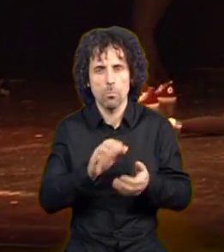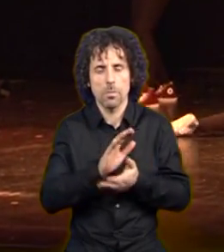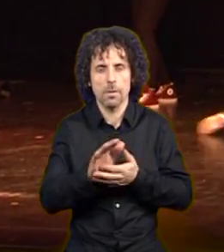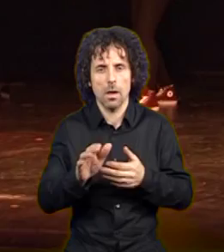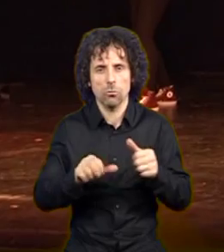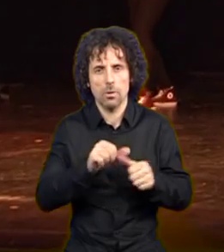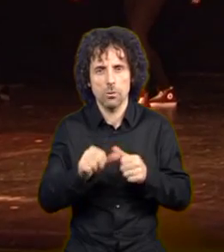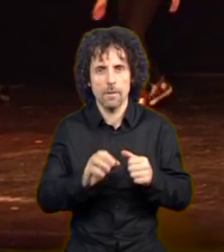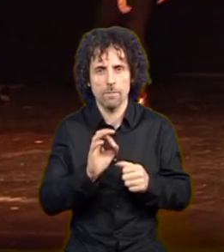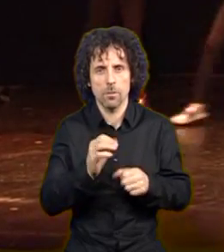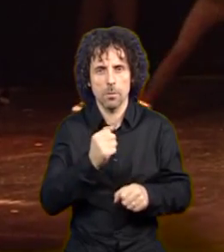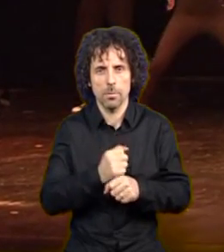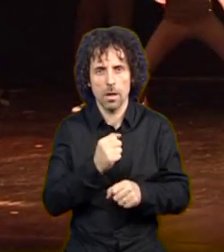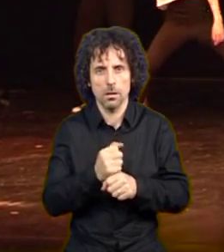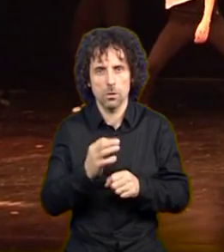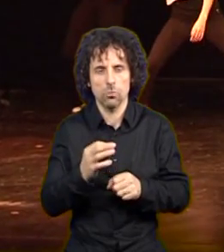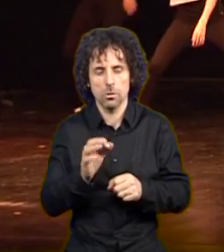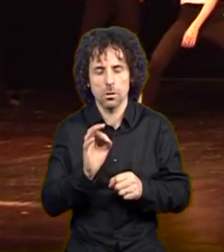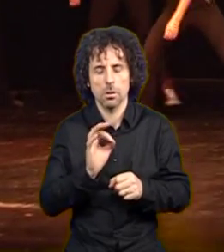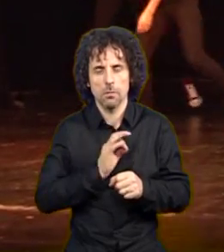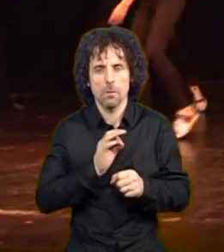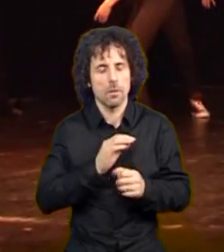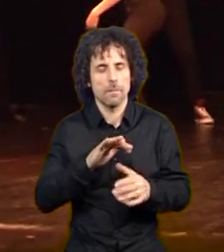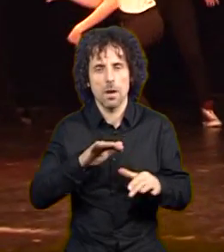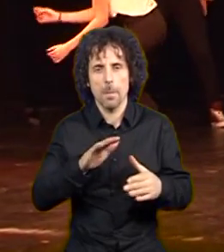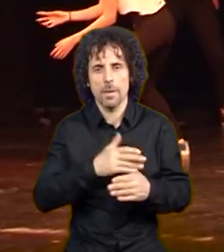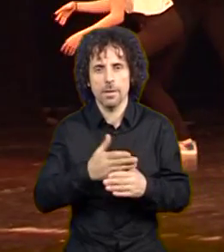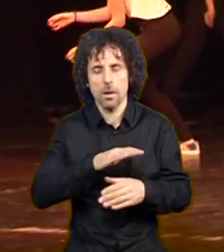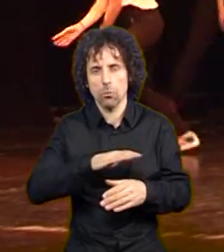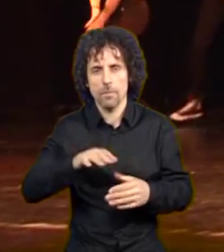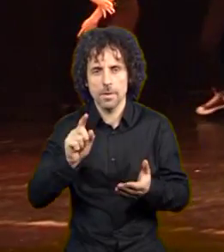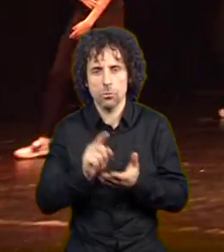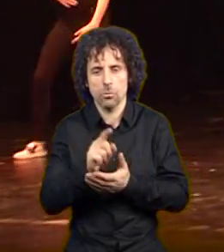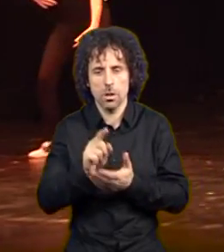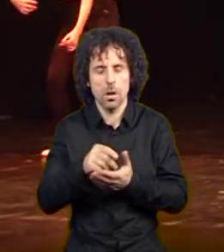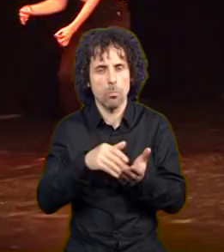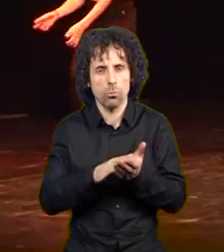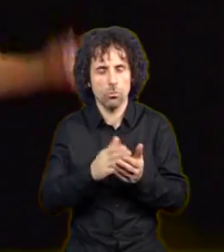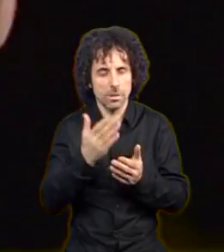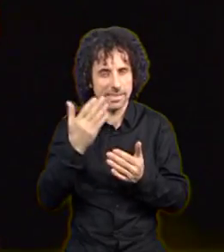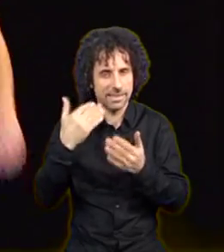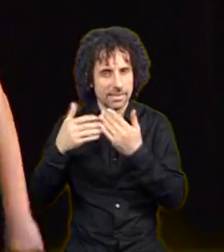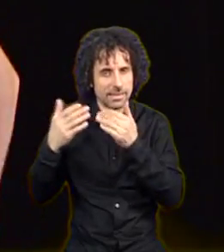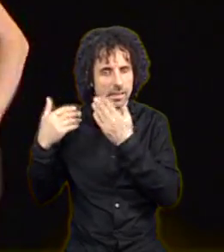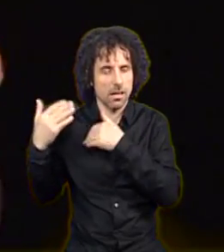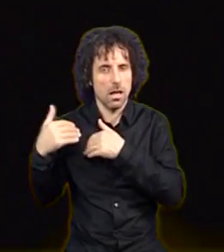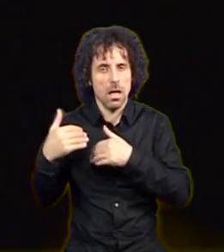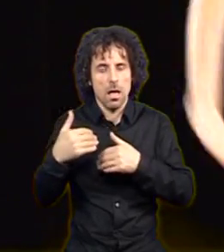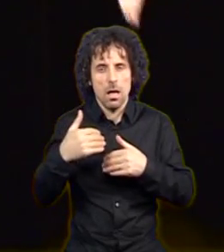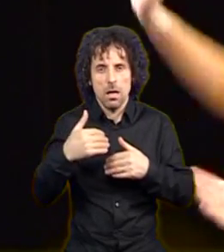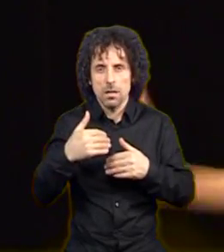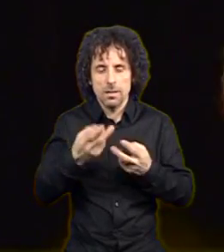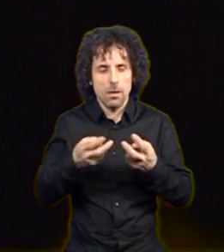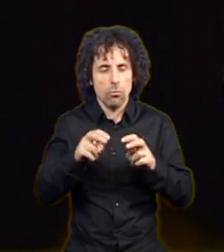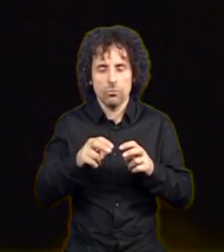tym roku studia obchodzi 15-lecie swojej pracy. Dziś ma na swoim koncie wiele międzynarodowych sukcesów, ale początki, jak wspomina Agata